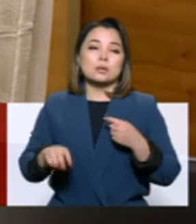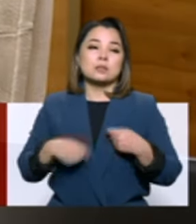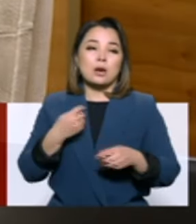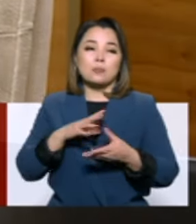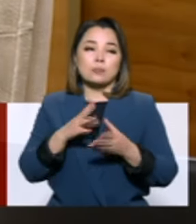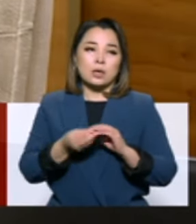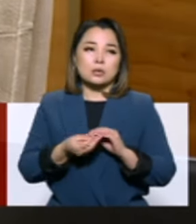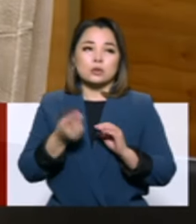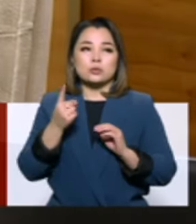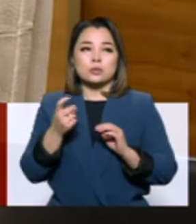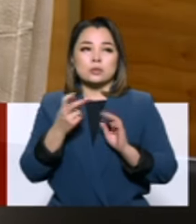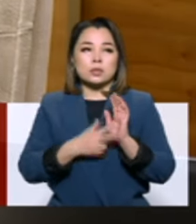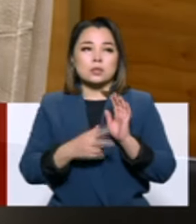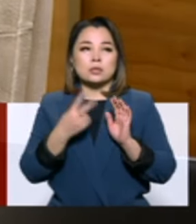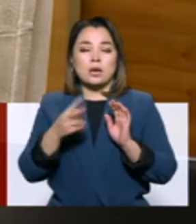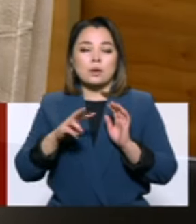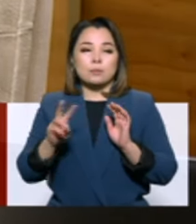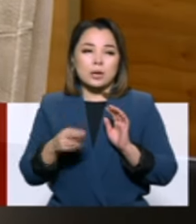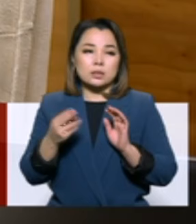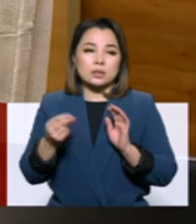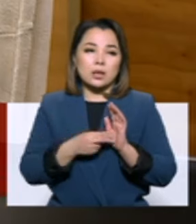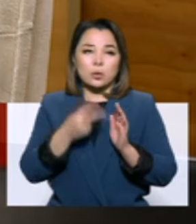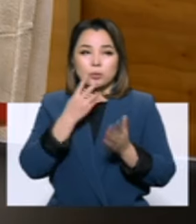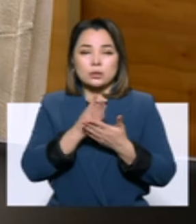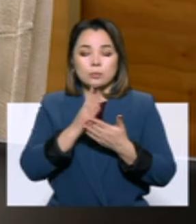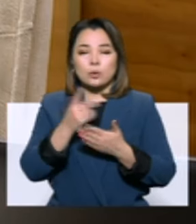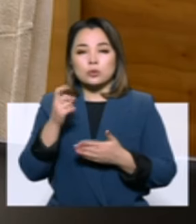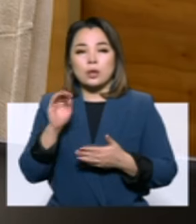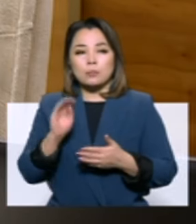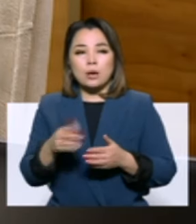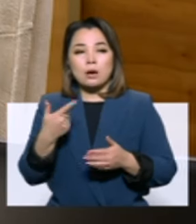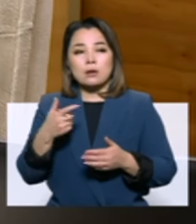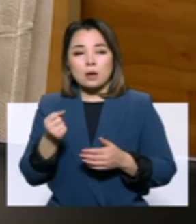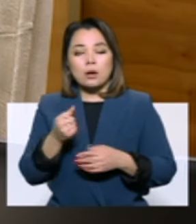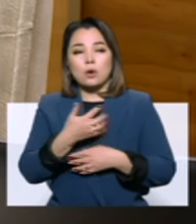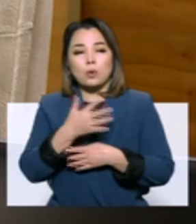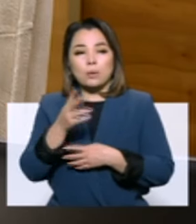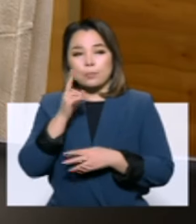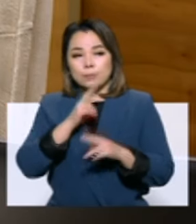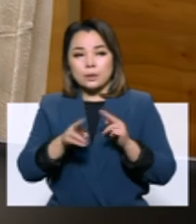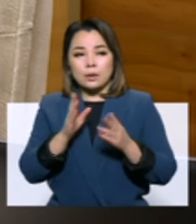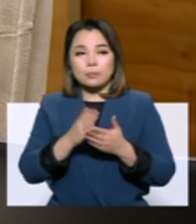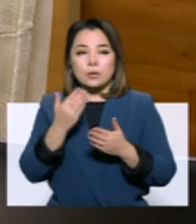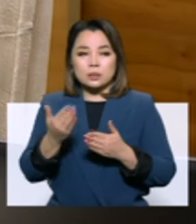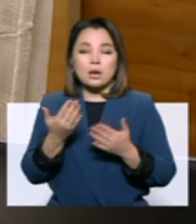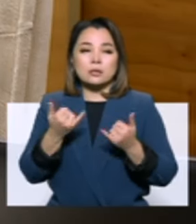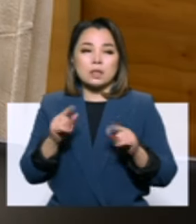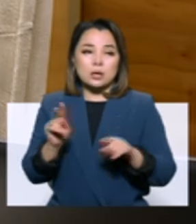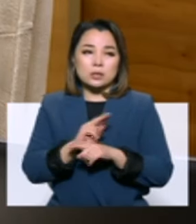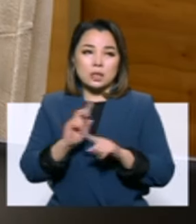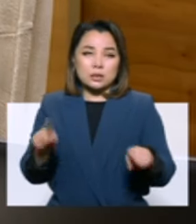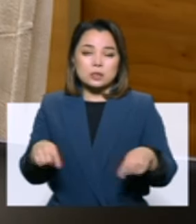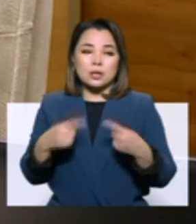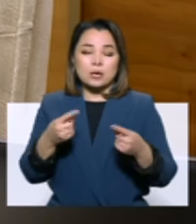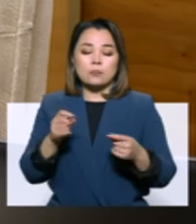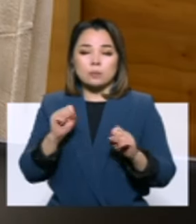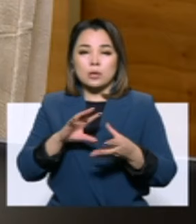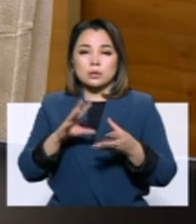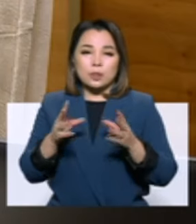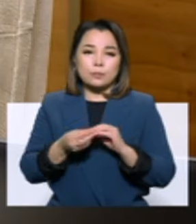сомасы 182 миллиард теңгені құраған және 100 мың гектардан астам орман жойылды. Орманды қалпына келтіруге кемі